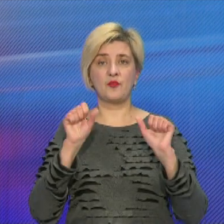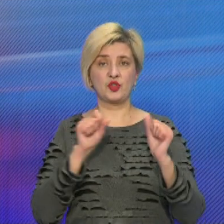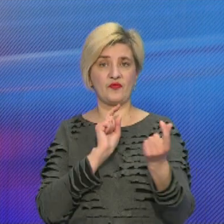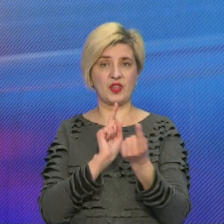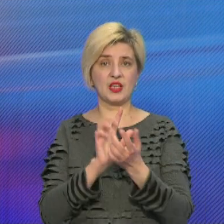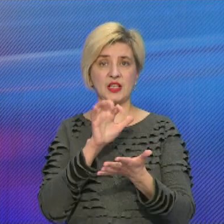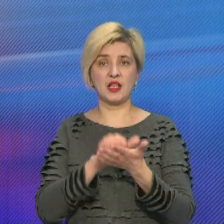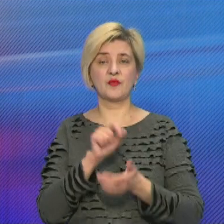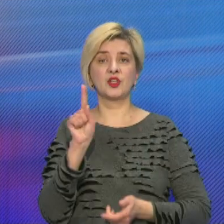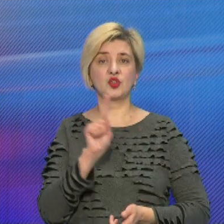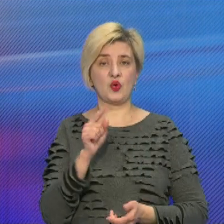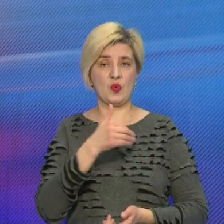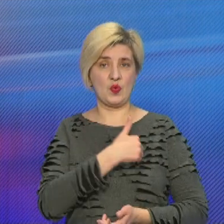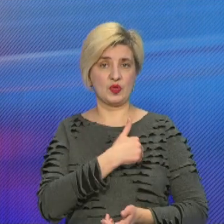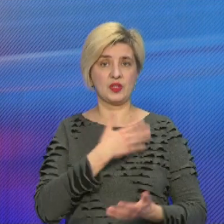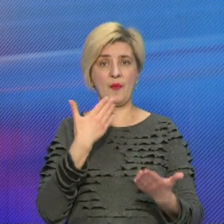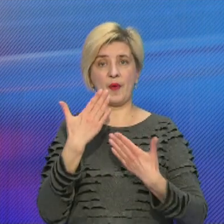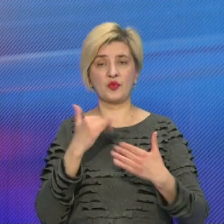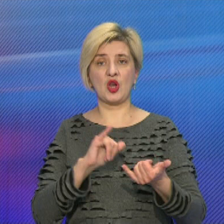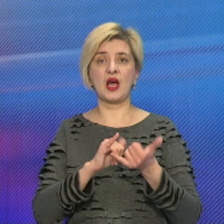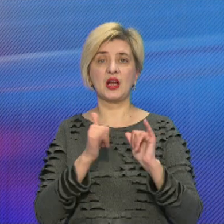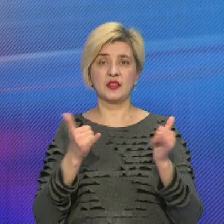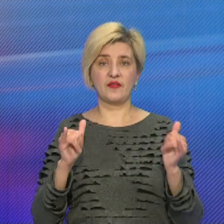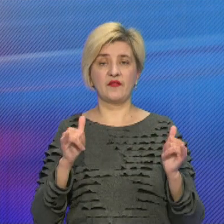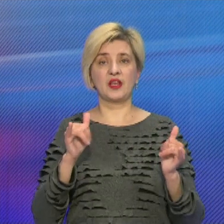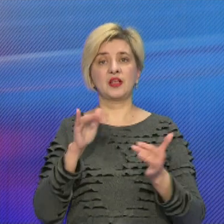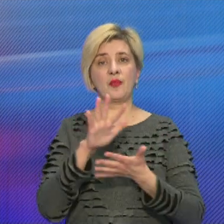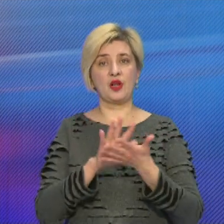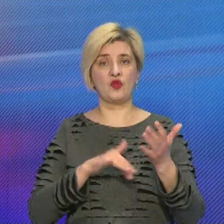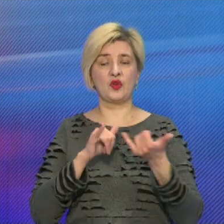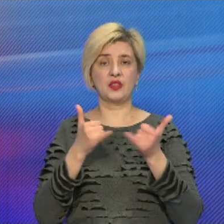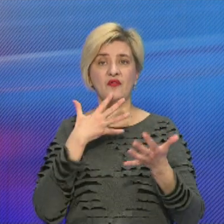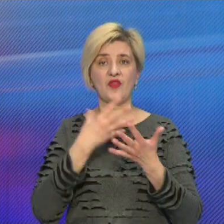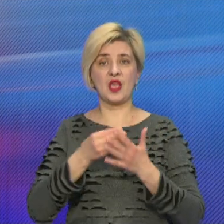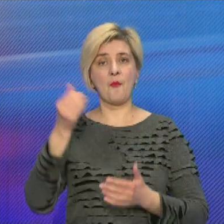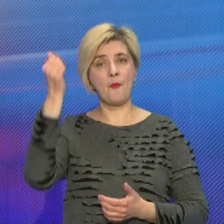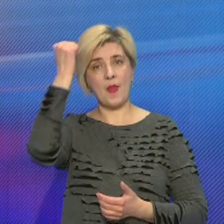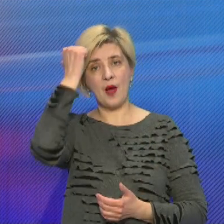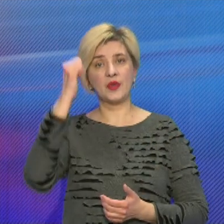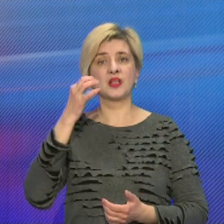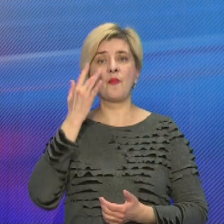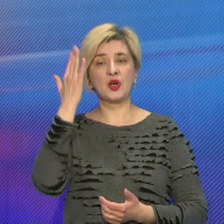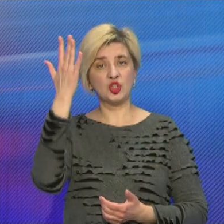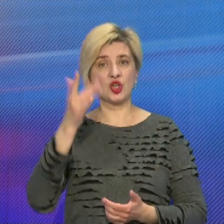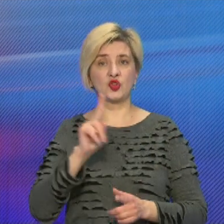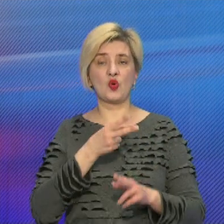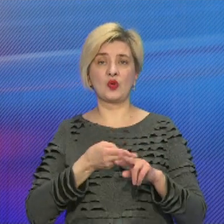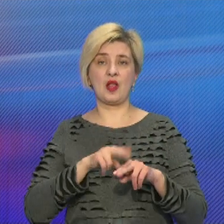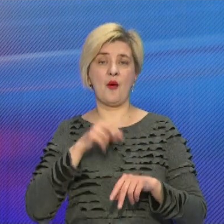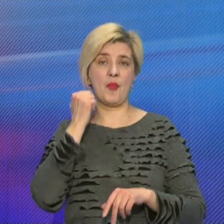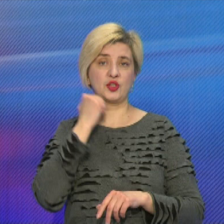пообщаться, развить и продолжить развивать свою память, мышление, что для пожилых людей, вы знаете, очень